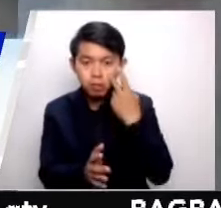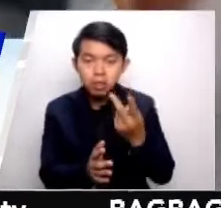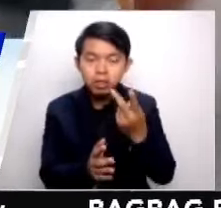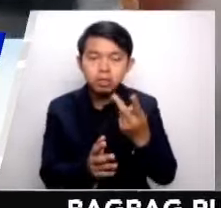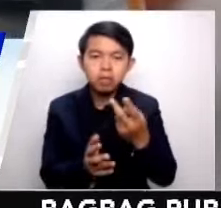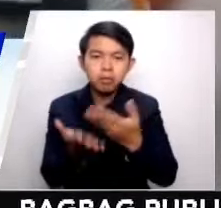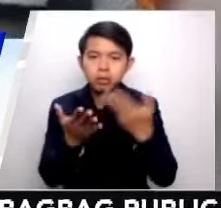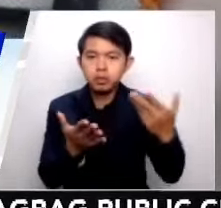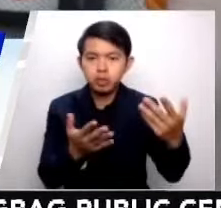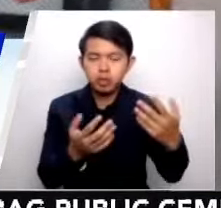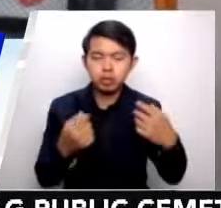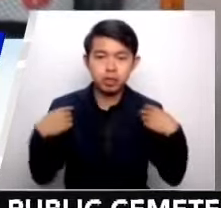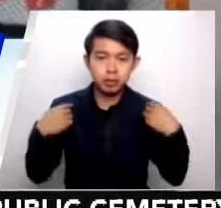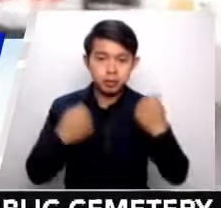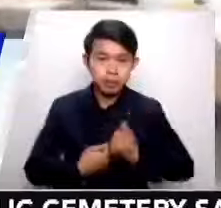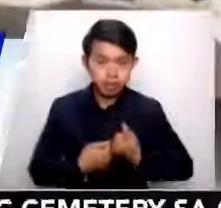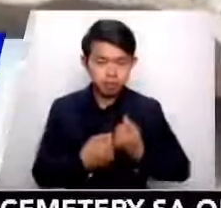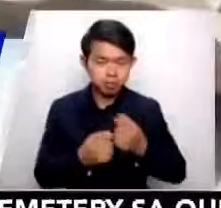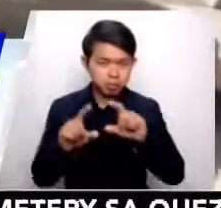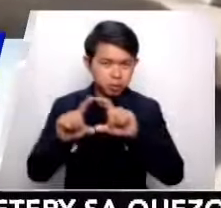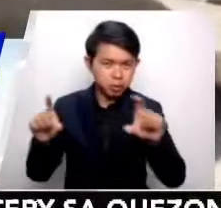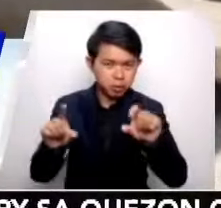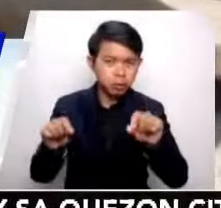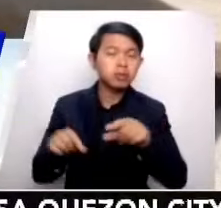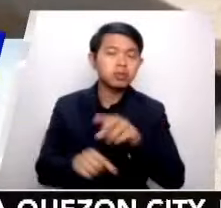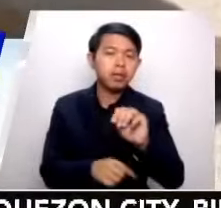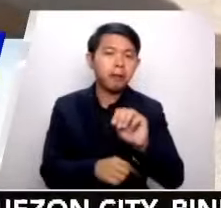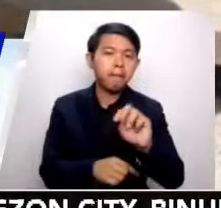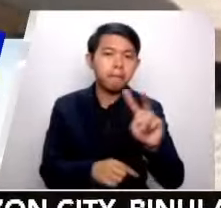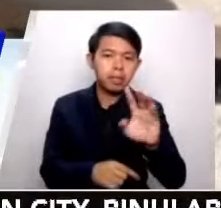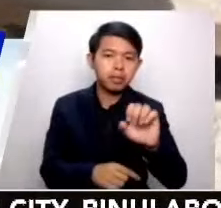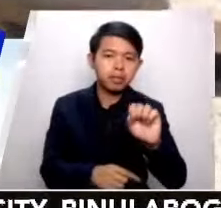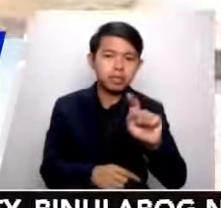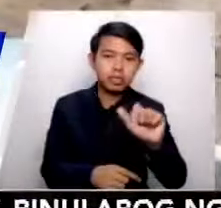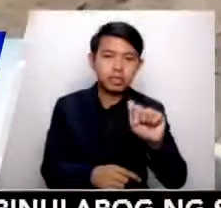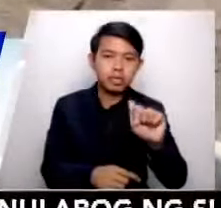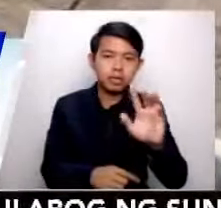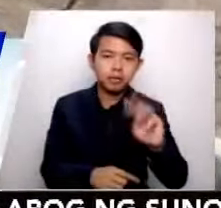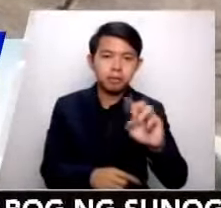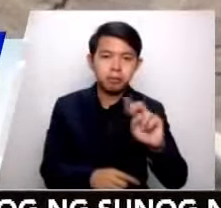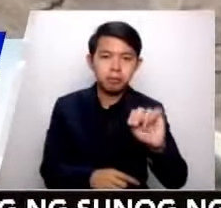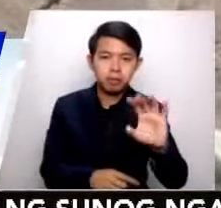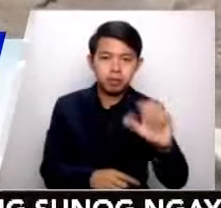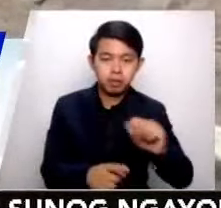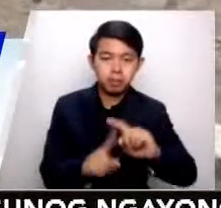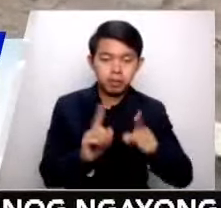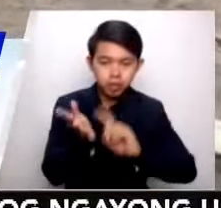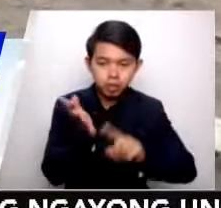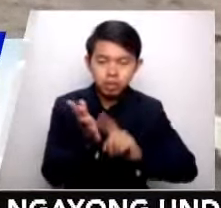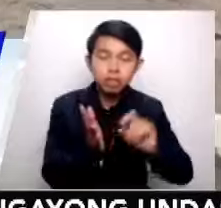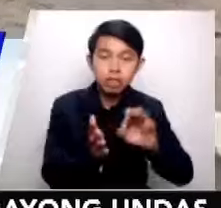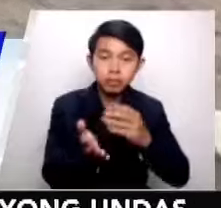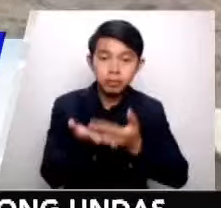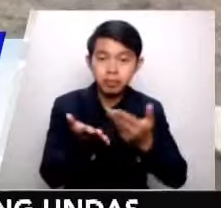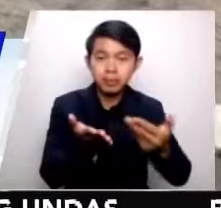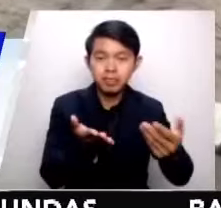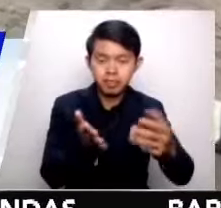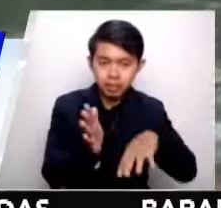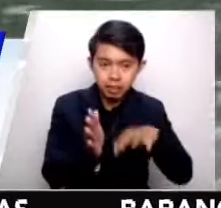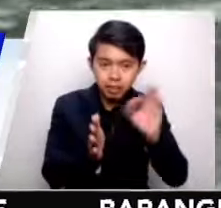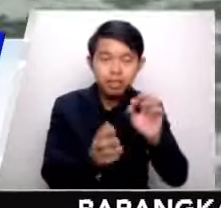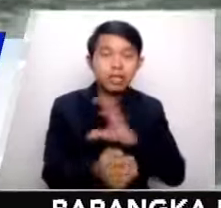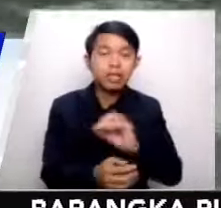na may tatak na MV Santa Monica. Verify din kung galing sa barko ang na-recover ng mga crate at dalawang bangkay na nakita raw